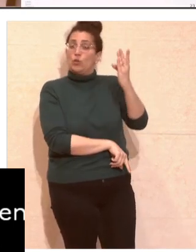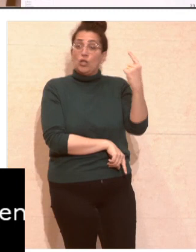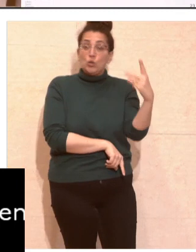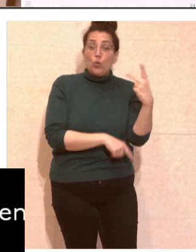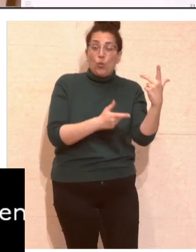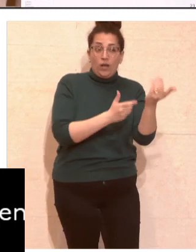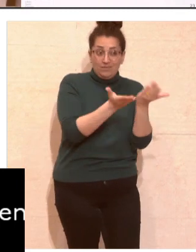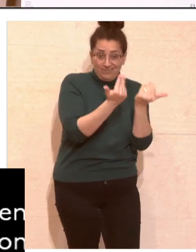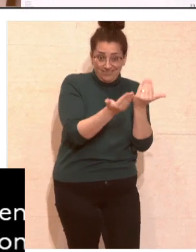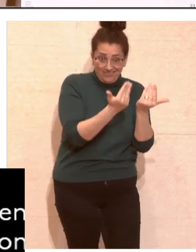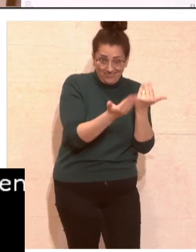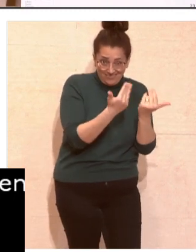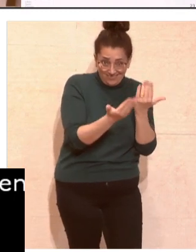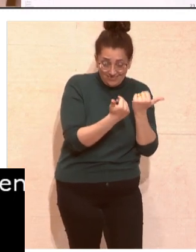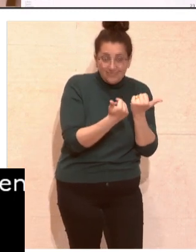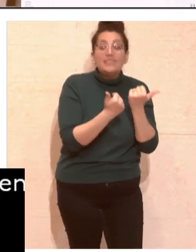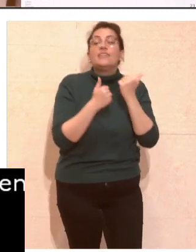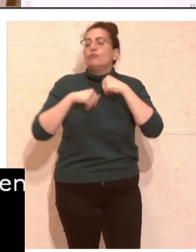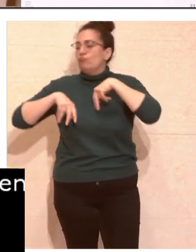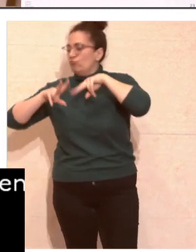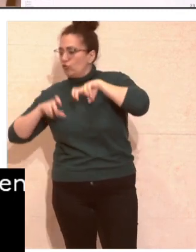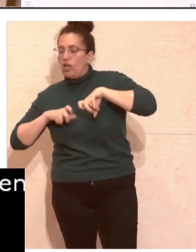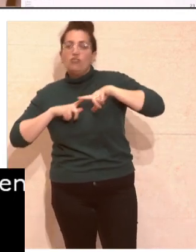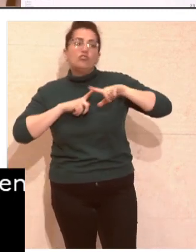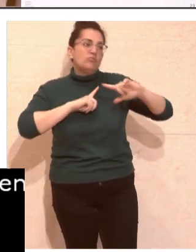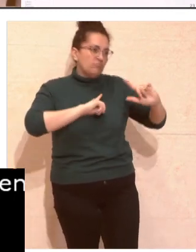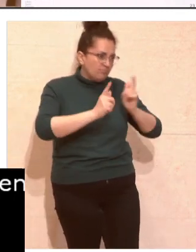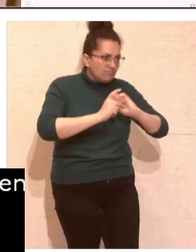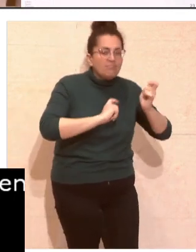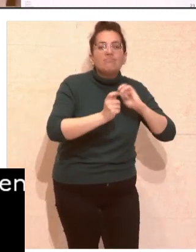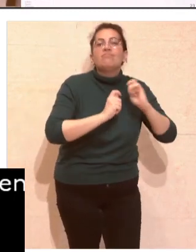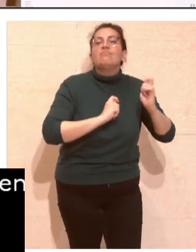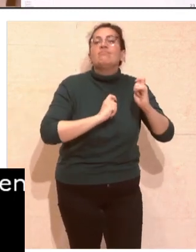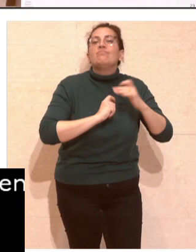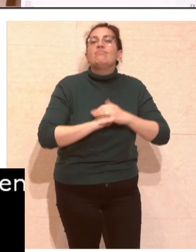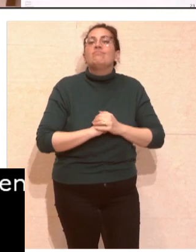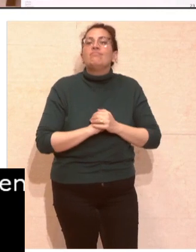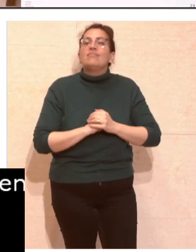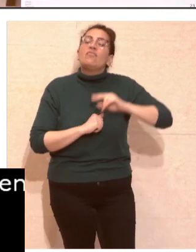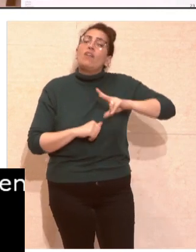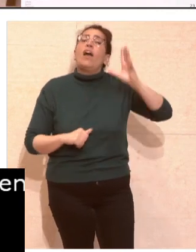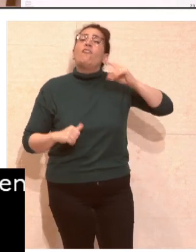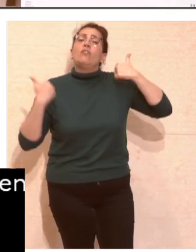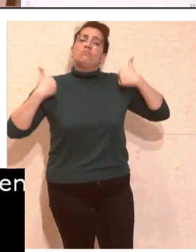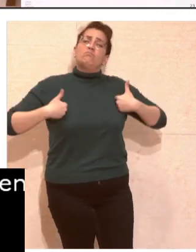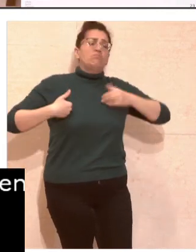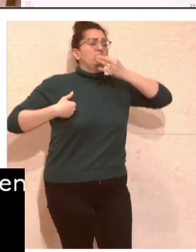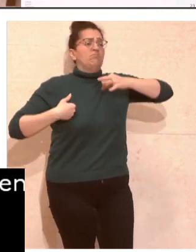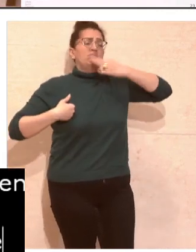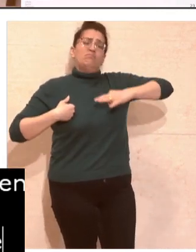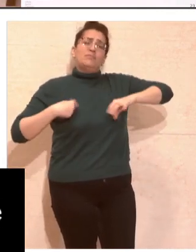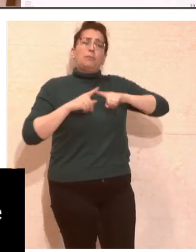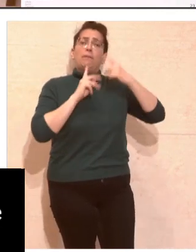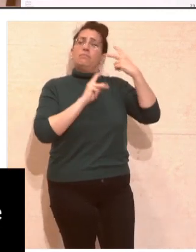adapter un dialogue qui, finalement, est beaucoup plus, moins comme un monologue, mais beaucoup plus comme un